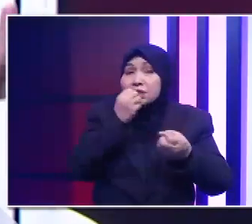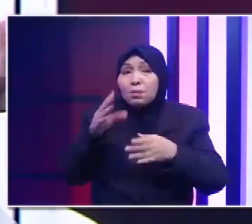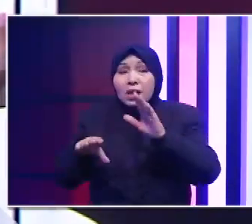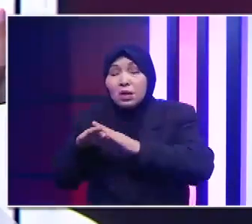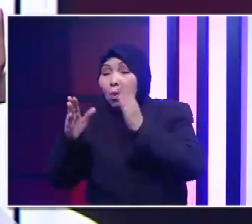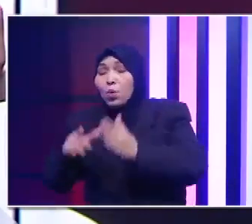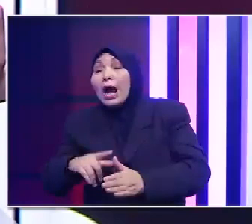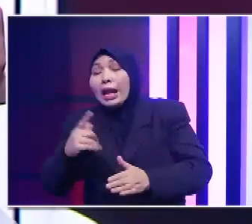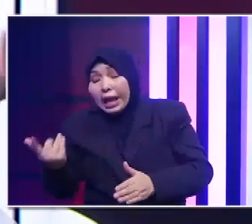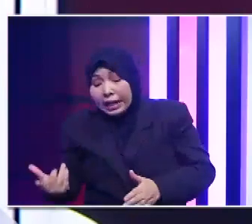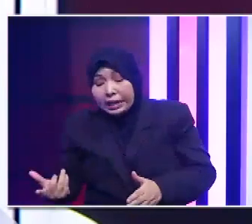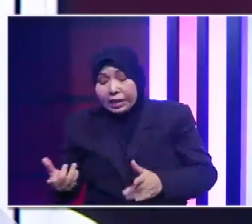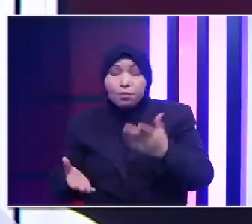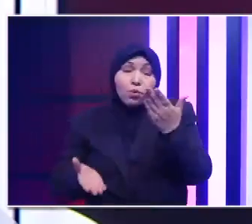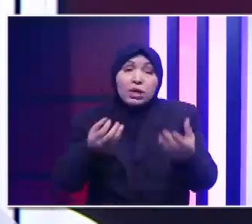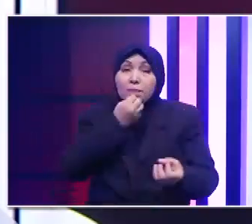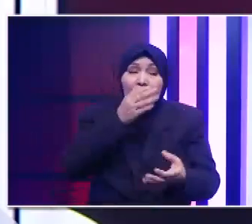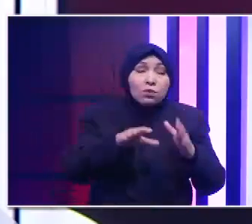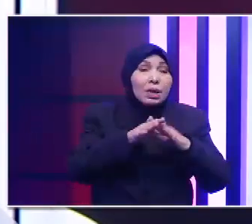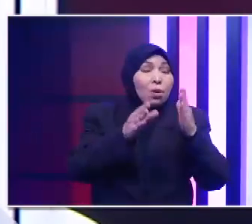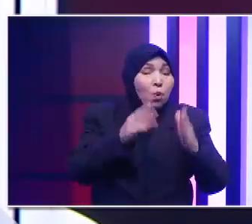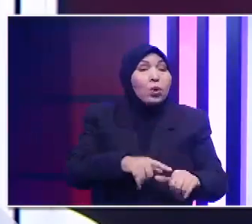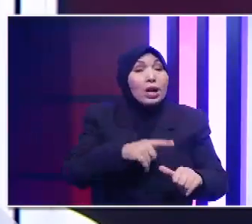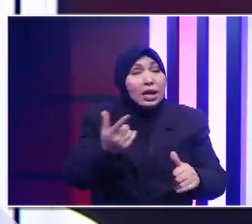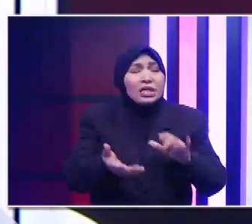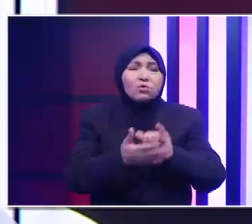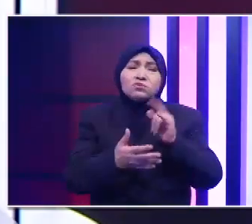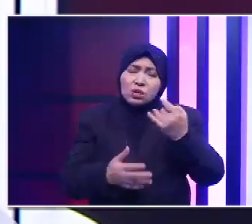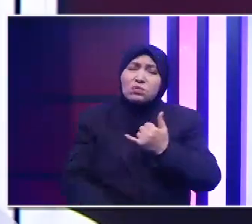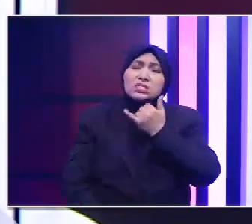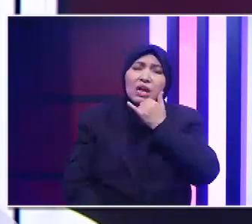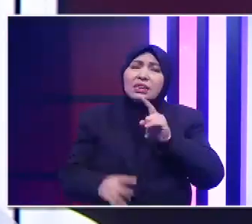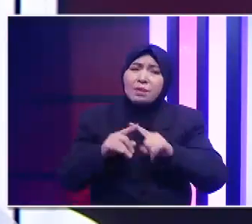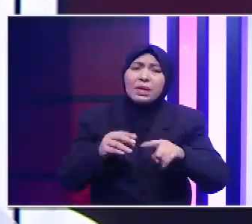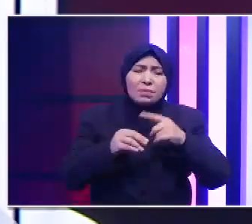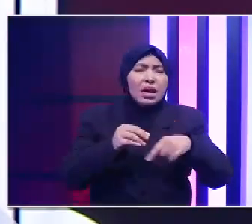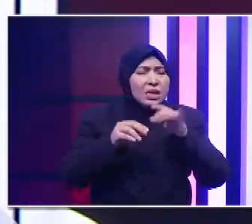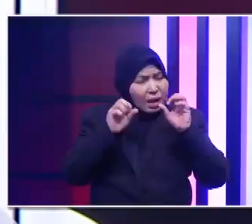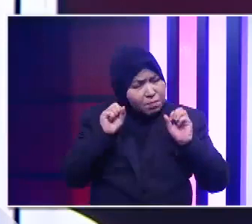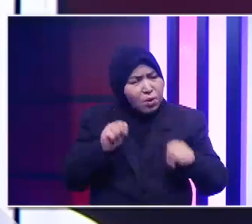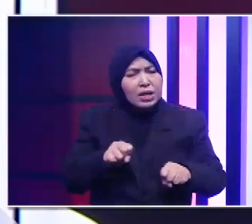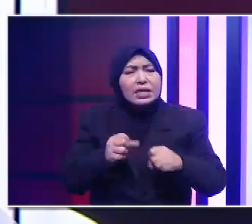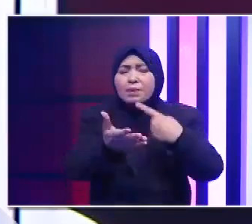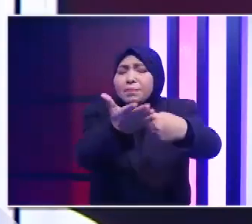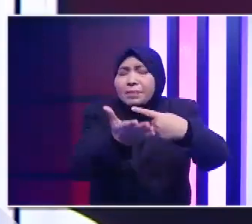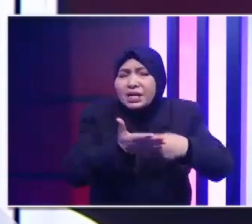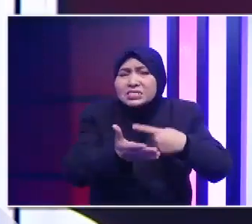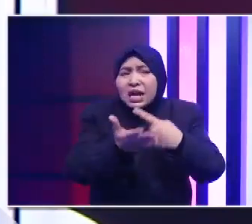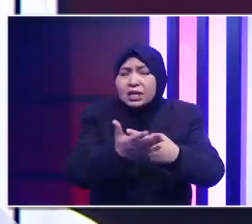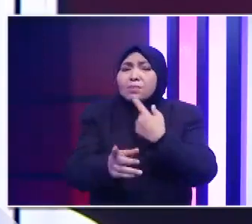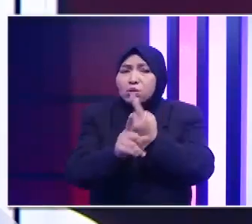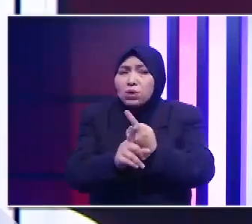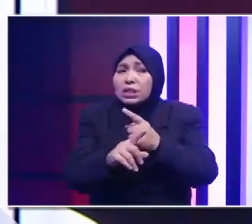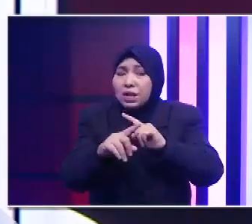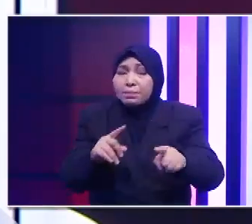begitu kepada orang lain kan ngomongnya begitu pada orang lain itu satu kesalahan tetapi benih yang boleh di dibincangkan dan dibetulkan